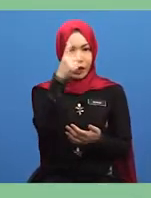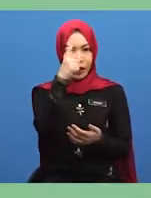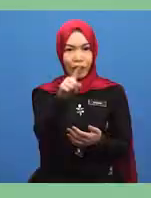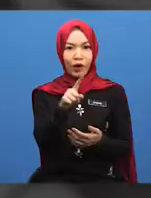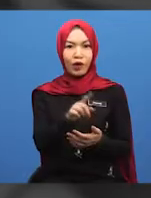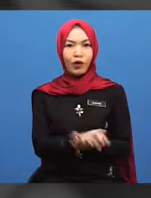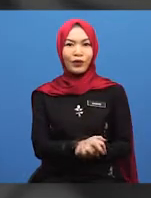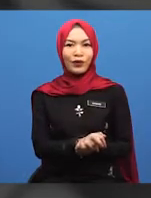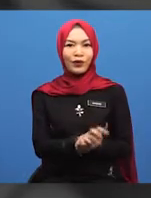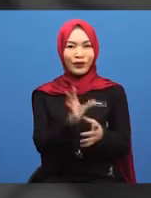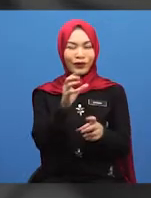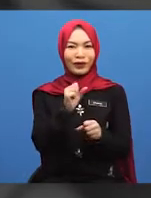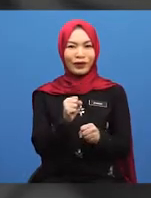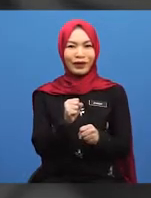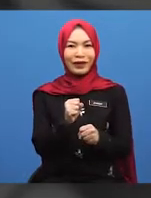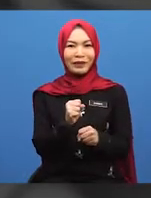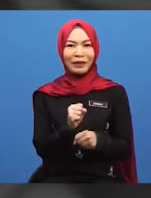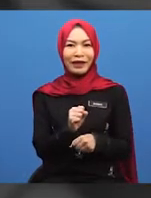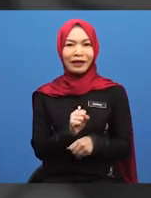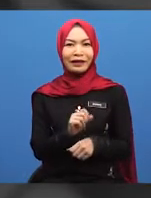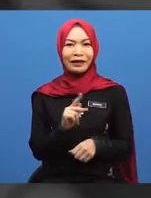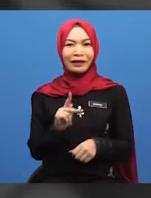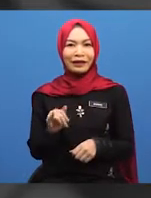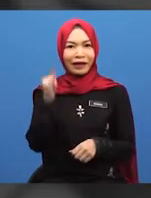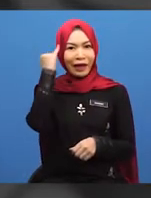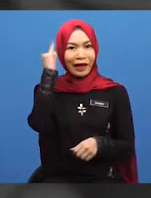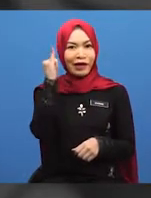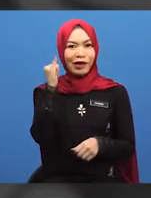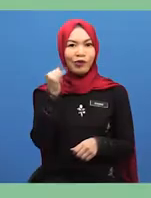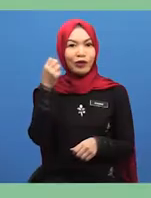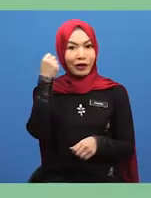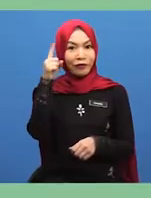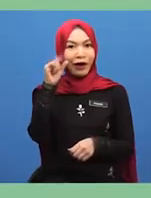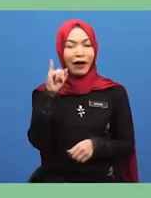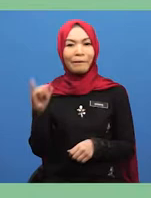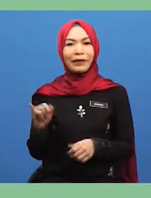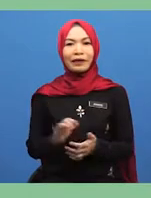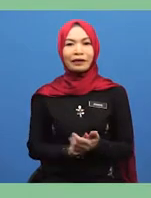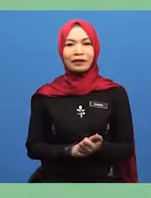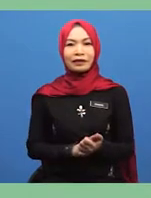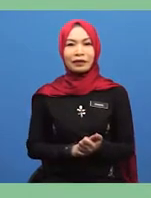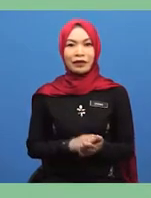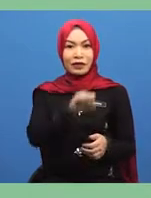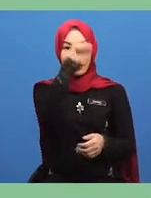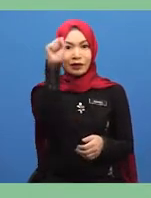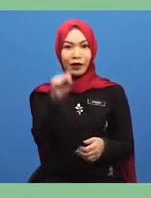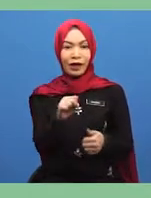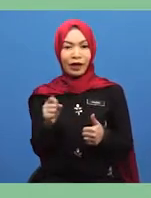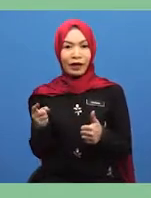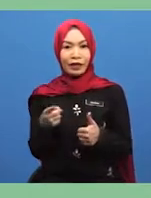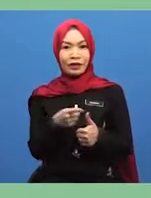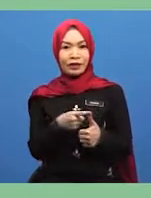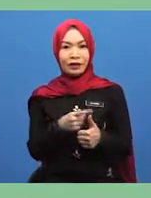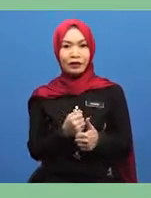mengukuhkan pengetahuan pelajar-pelajar tentang topik yang dipelajari. Soalan 1. Apakah maksud